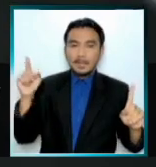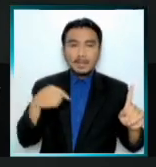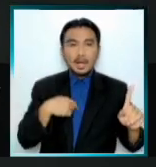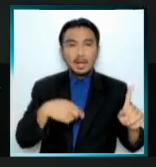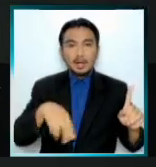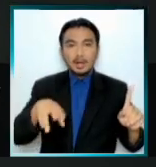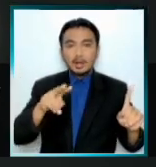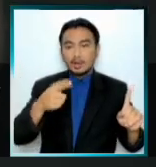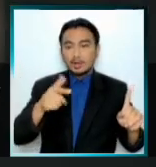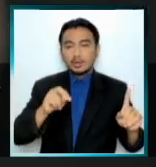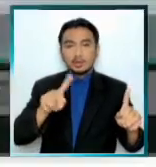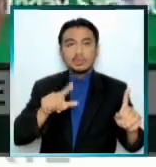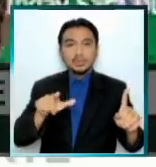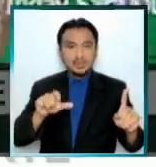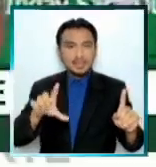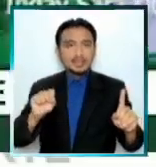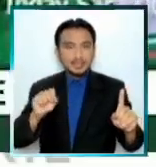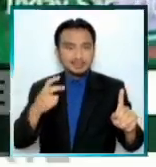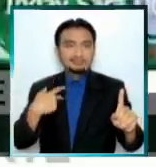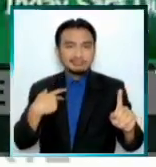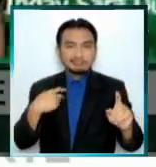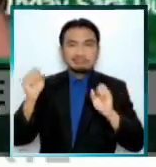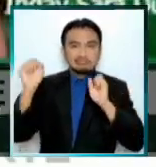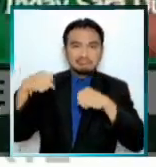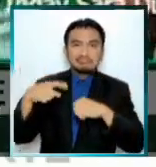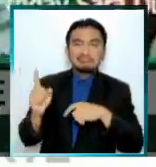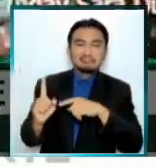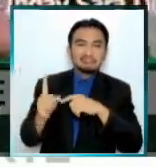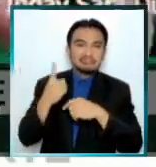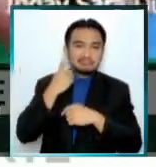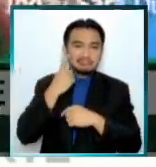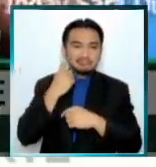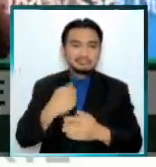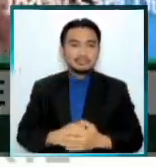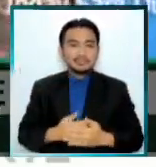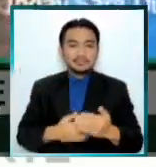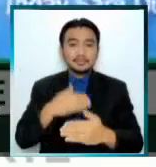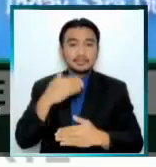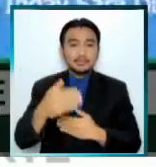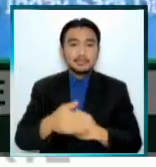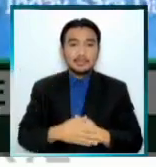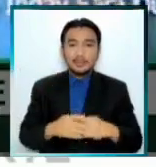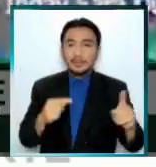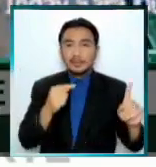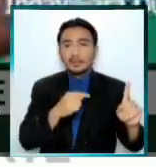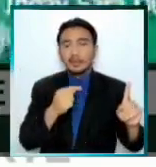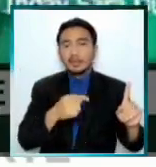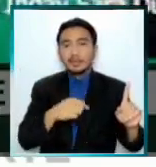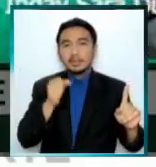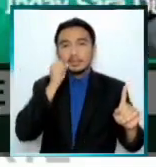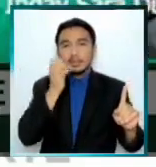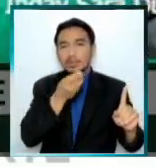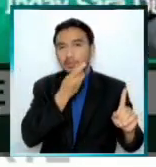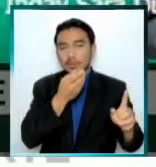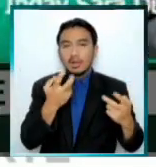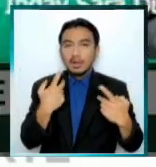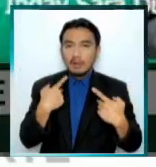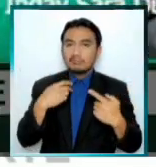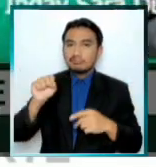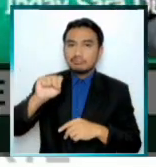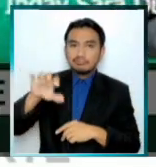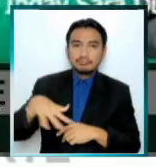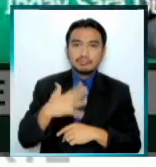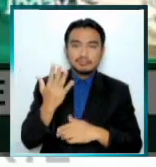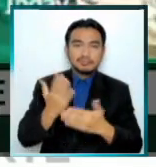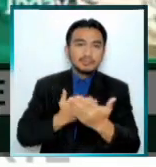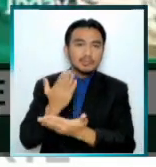sa panukala ng alkalde. Sa kanya namang daily show sa Facebook, sinabi ni Mayor Sara na nasa Siargao siya at pupunta rin sa